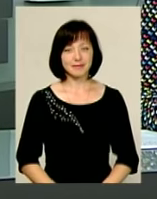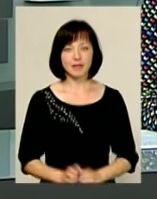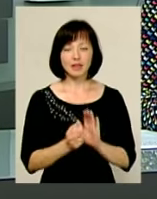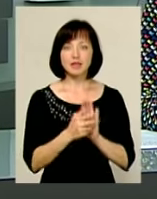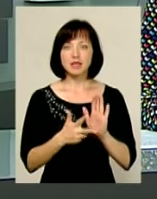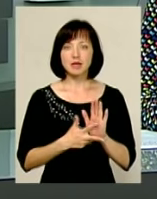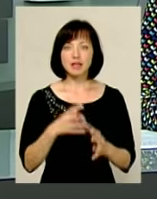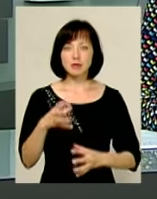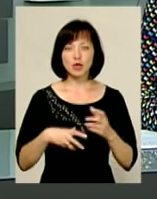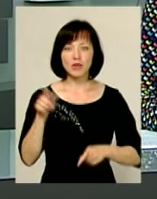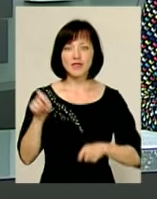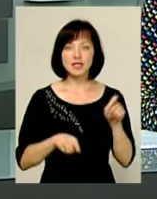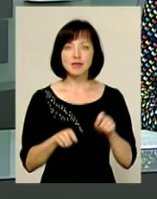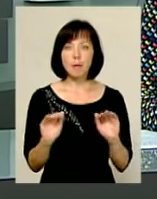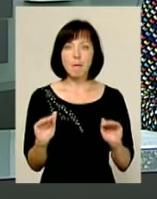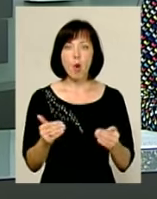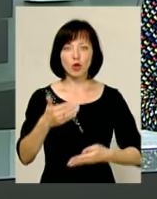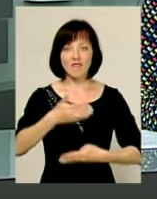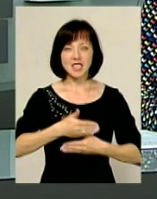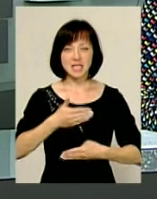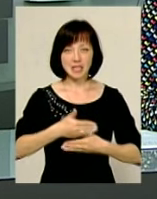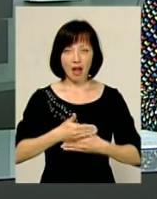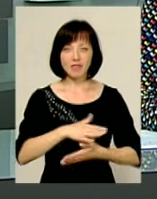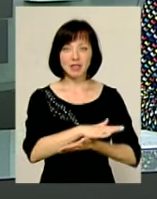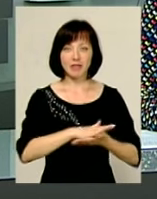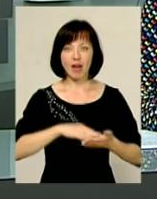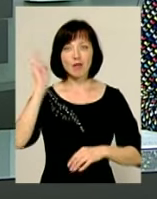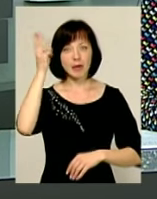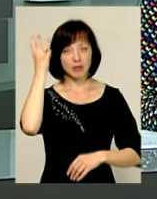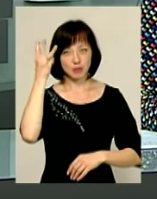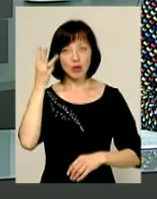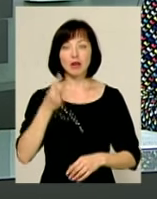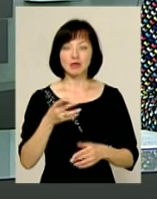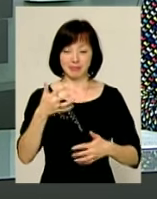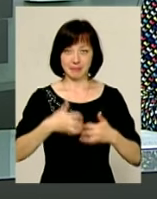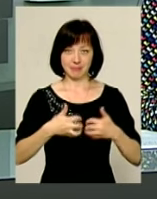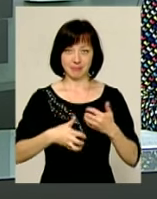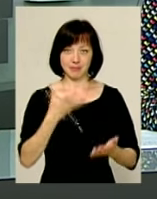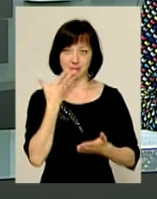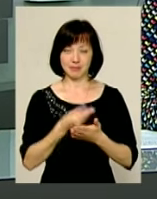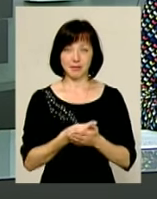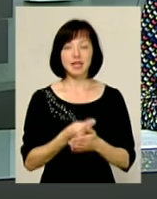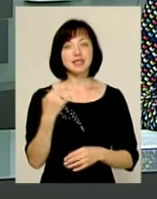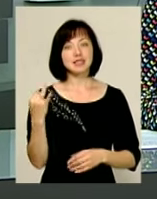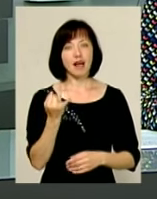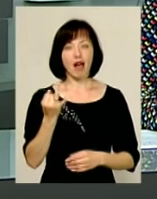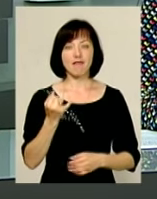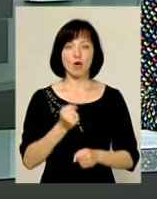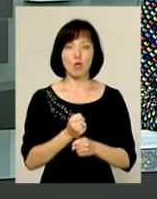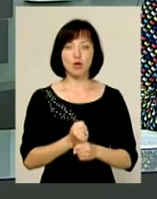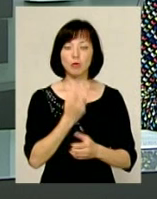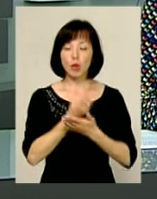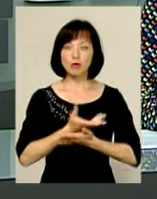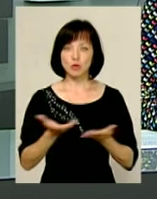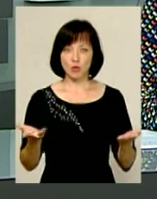18-й міжнародний фестиваль моновистав Відлуння, що триває у Хмельницькому, досяг свого зеніту. Цікаві сценічні роботи уже